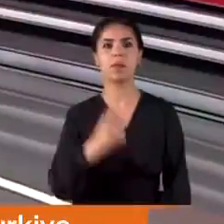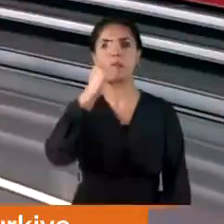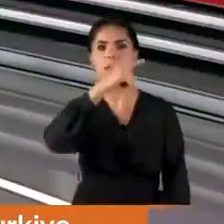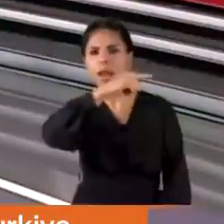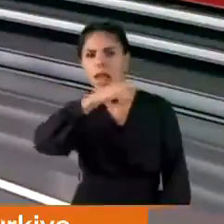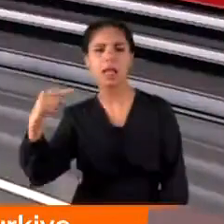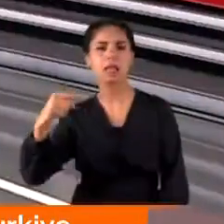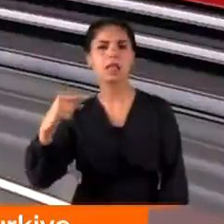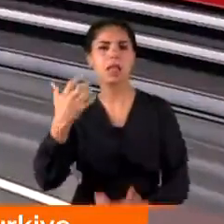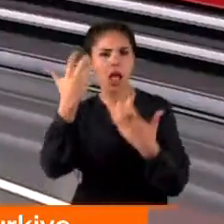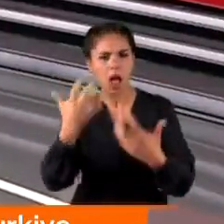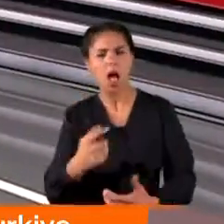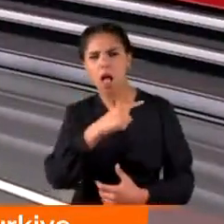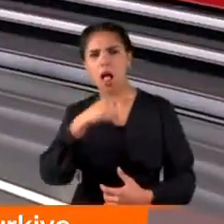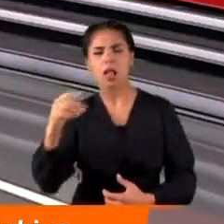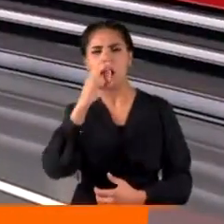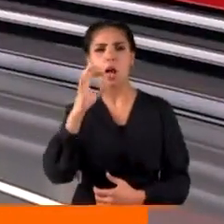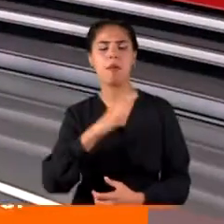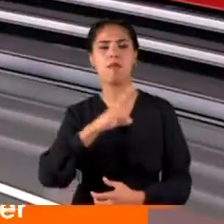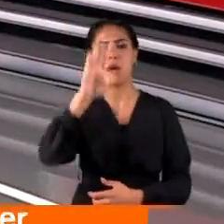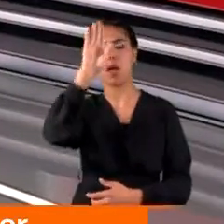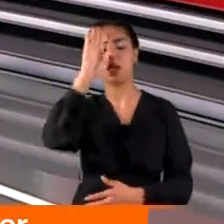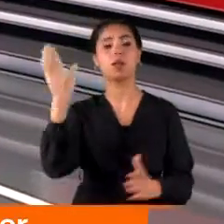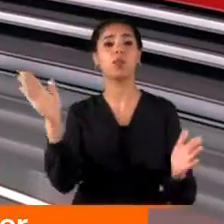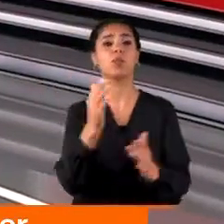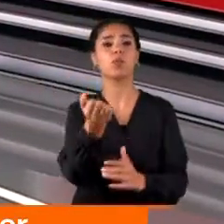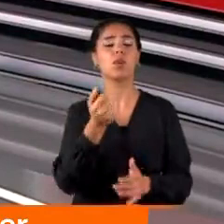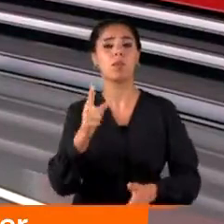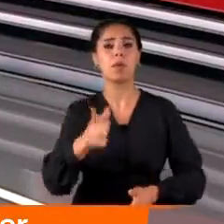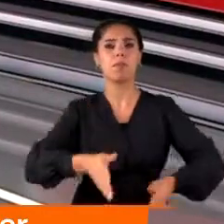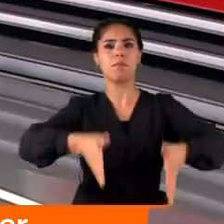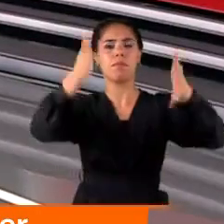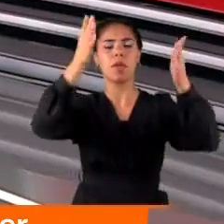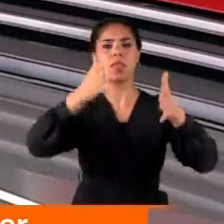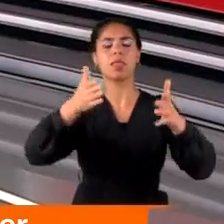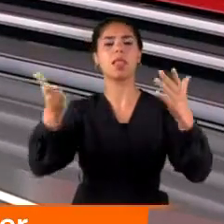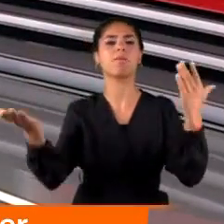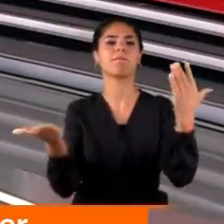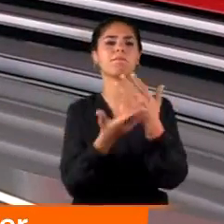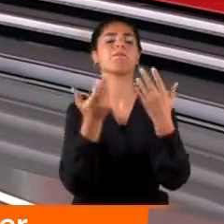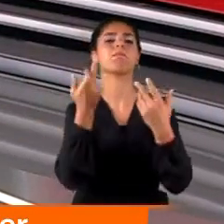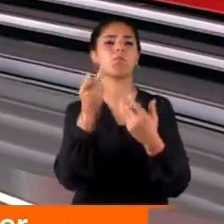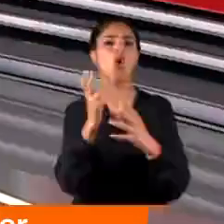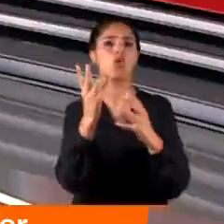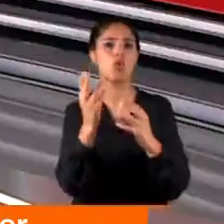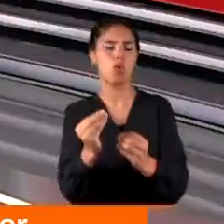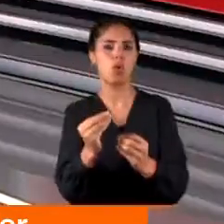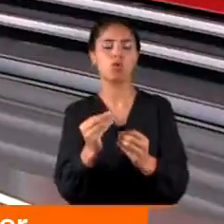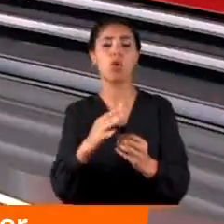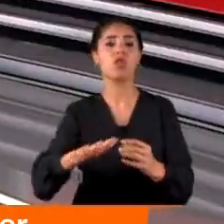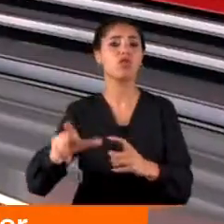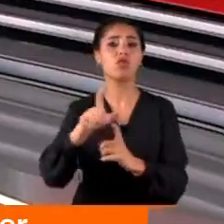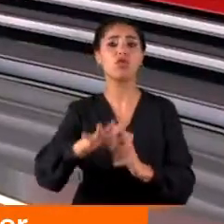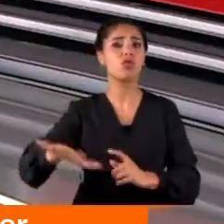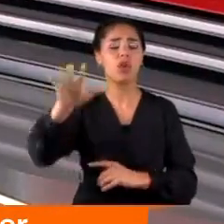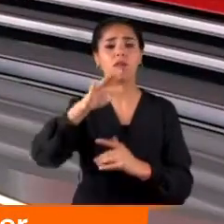bir ihmalin hem de çok ağır bir ihmalin haberinde sıra. İstanbul Küçükçekmece'de bir bina kentsel dönüşüm kapsamında boşaltıldı. Ama iddia o ki çevresinde